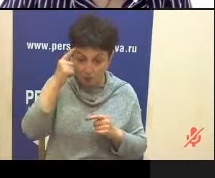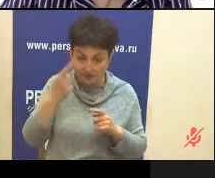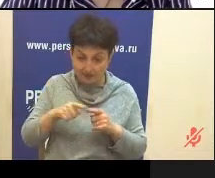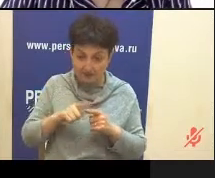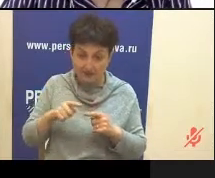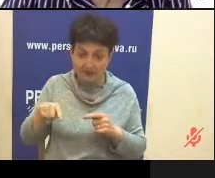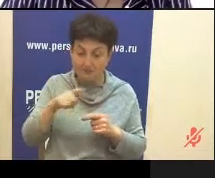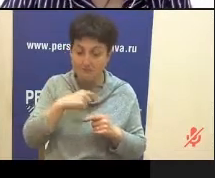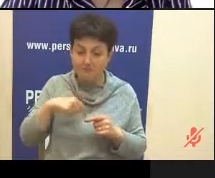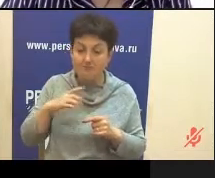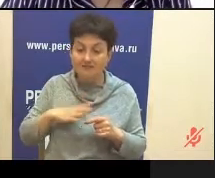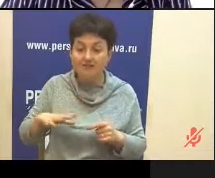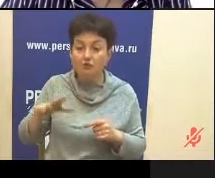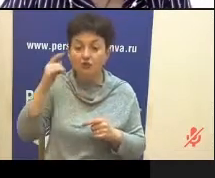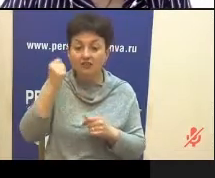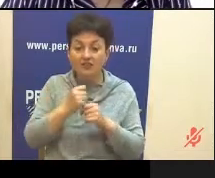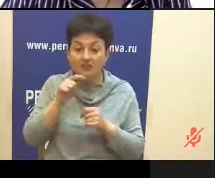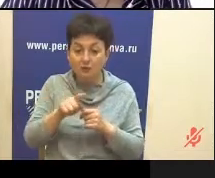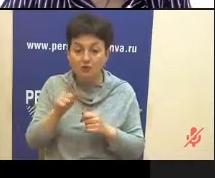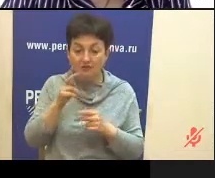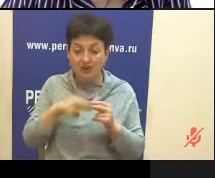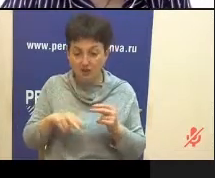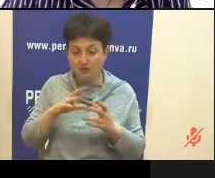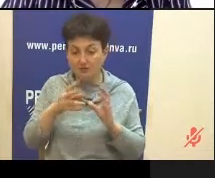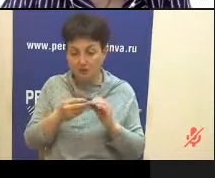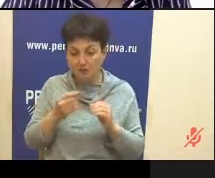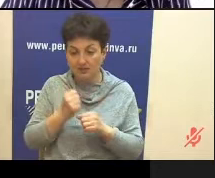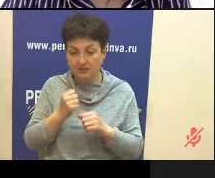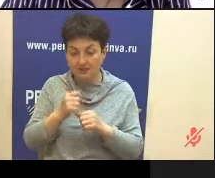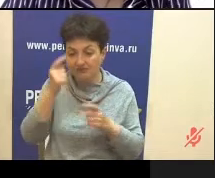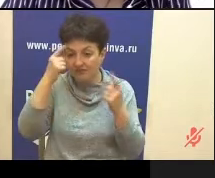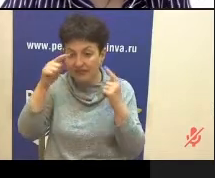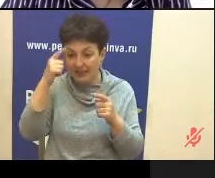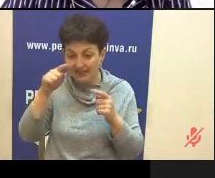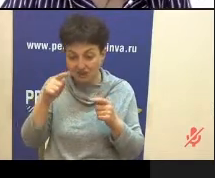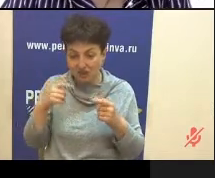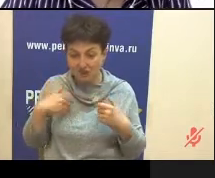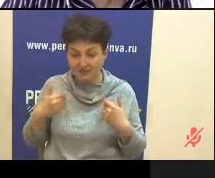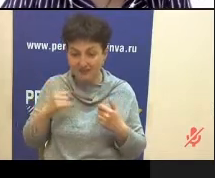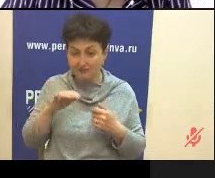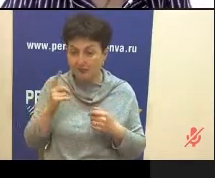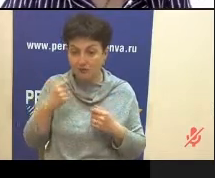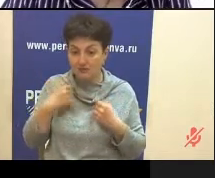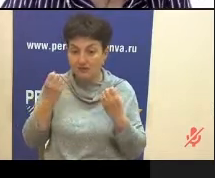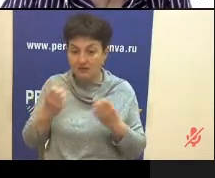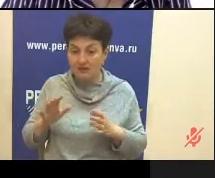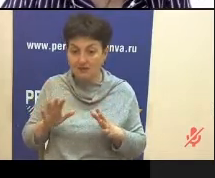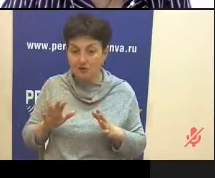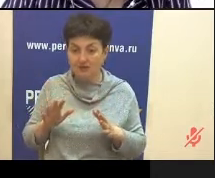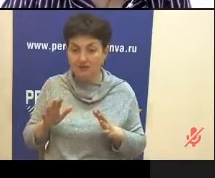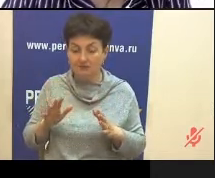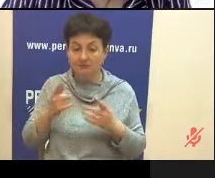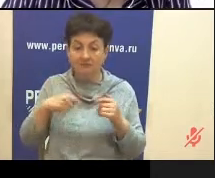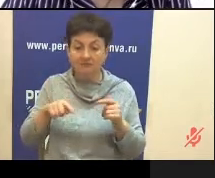И вдумайтесь в это, мы вынуждены делать то, что в конечном итоге нам дает фантастический эффект, потому